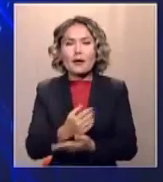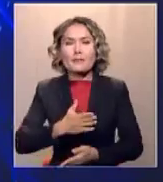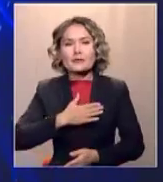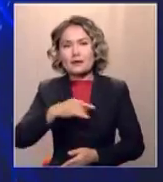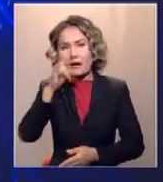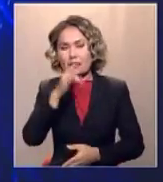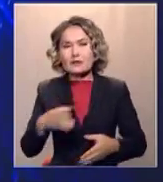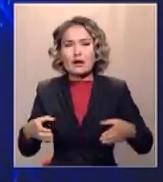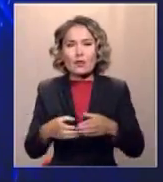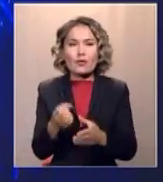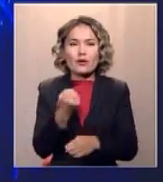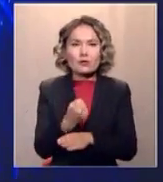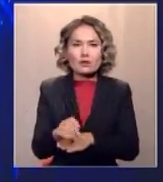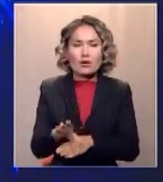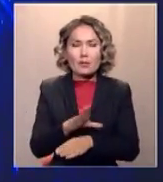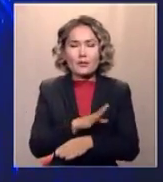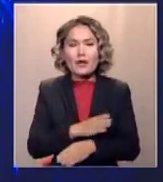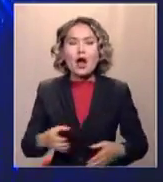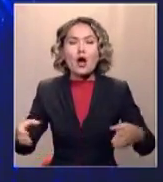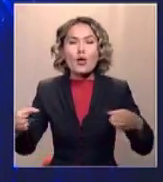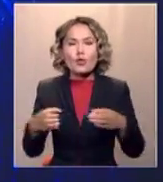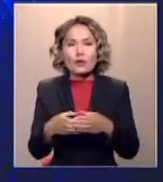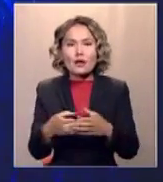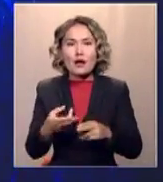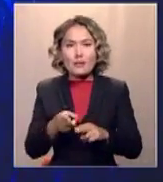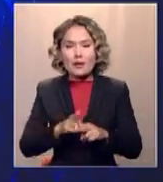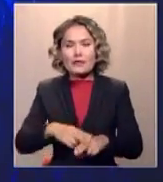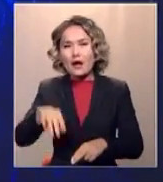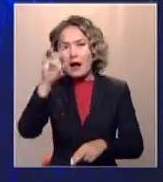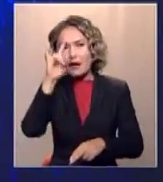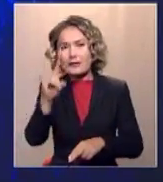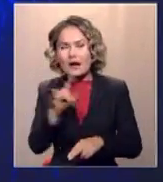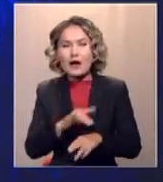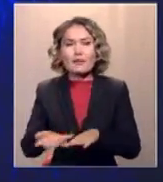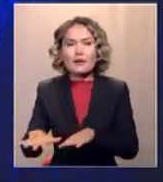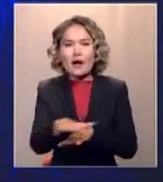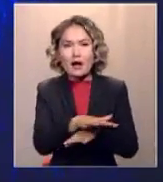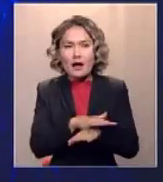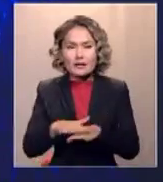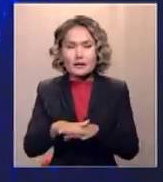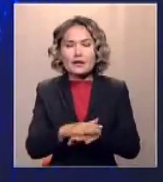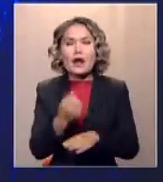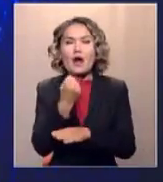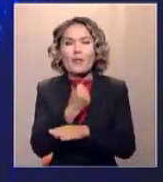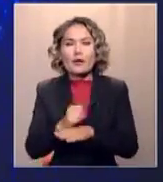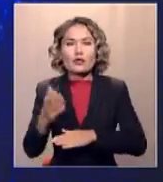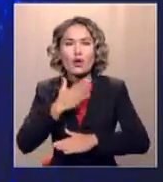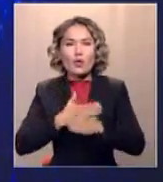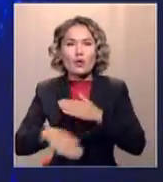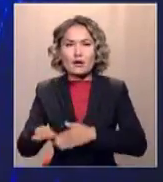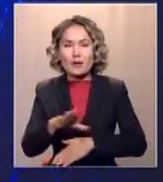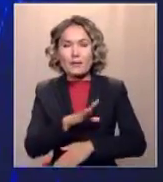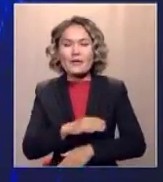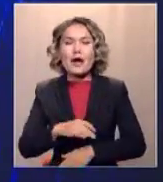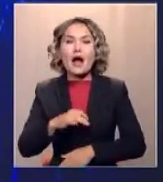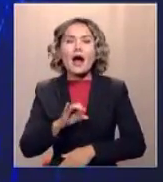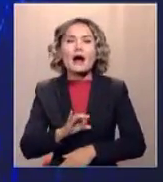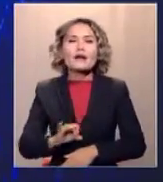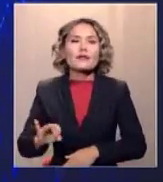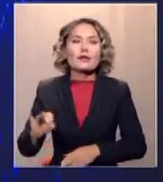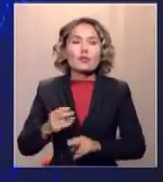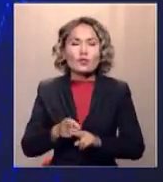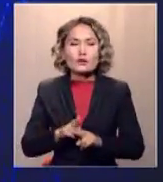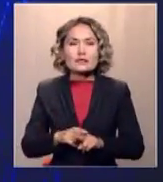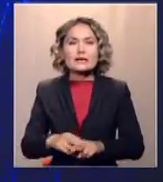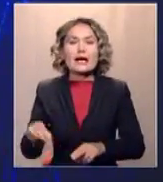өтті. Жеделхатта сондай-ақ құрамамыздың осы ерлігі бар Қазақстан халқына қуаныш сыйлады. Бұл тарихи жеңіс енді елімізде